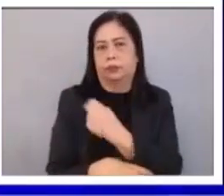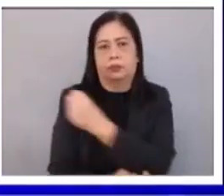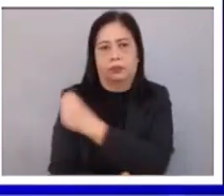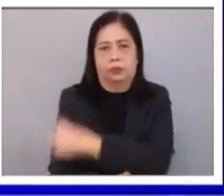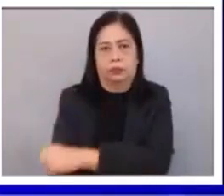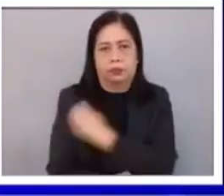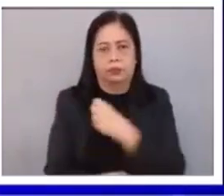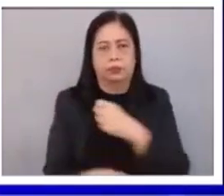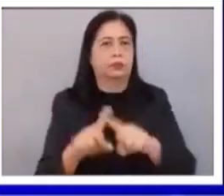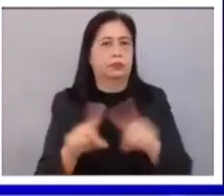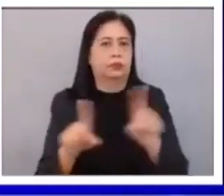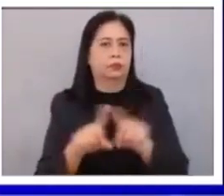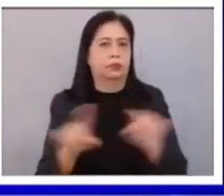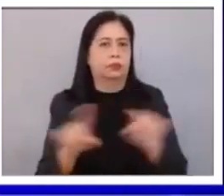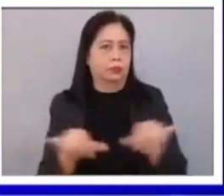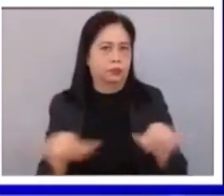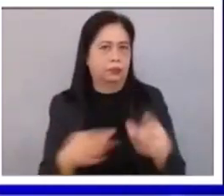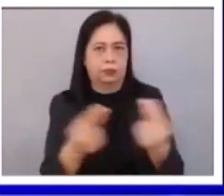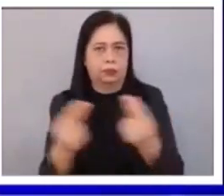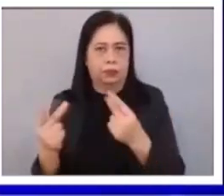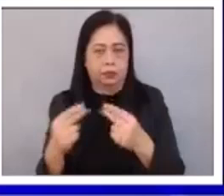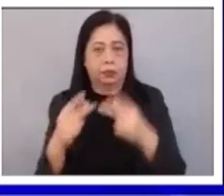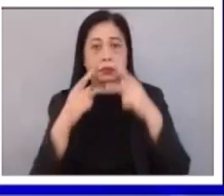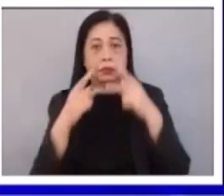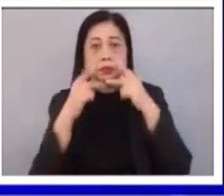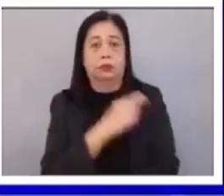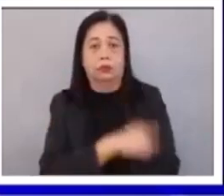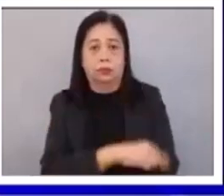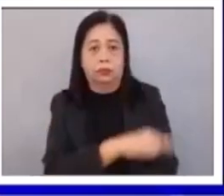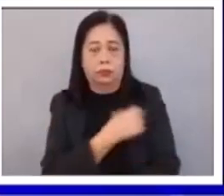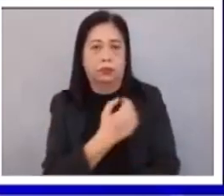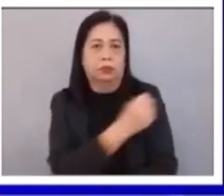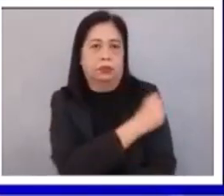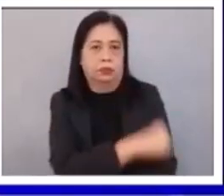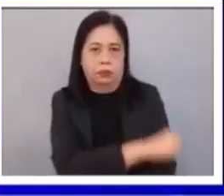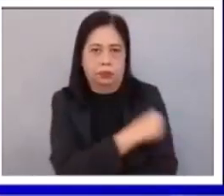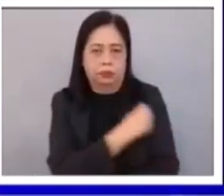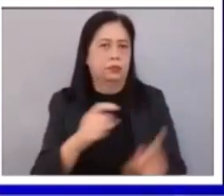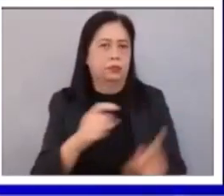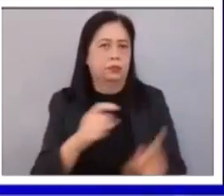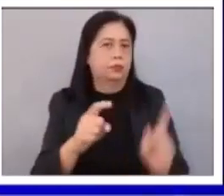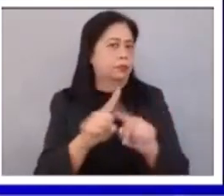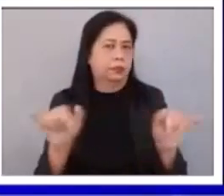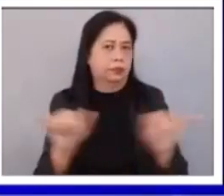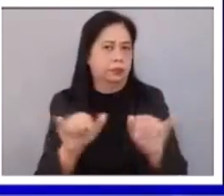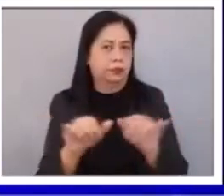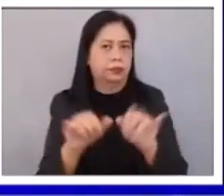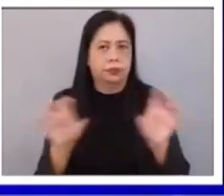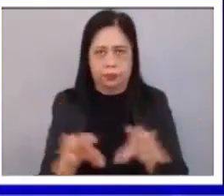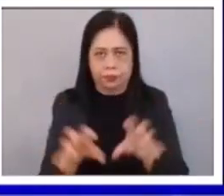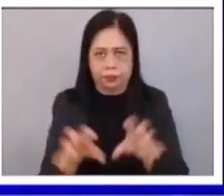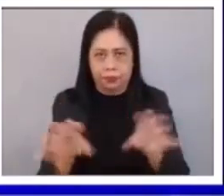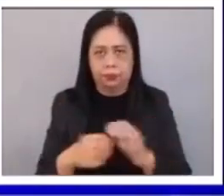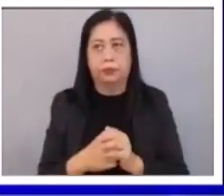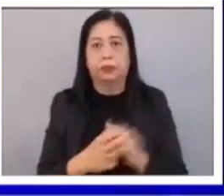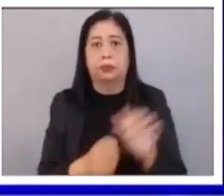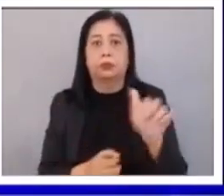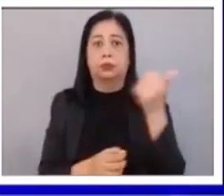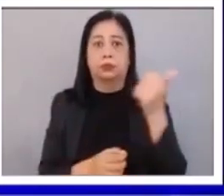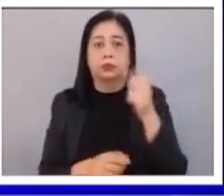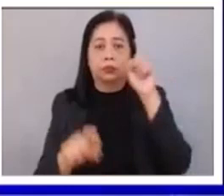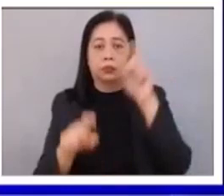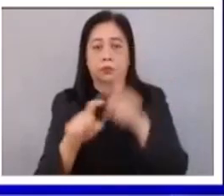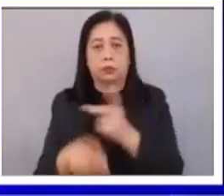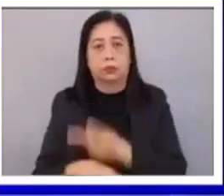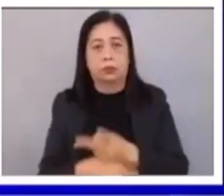similar activities, public hospitals, sanitaria, and other similar activities, other residential care